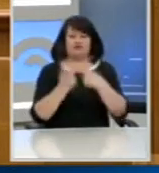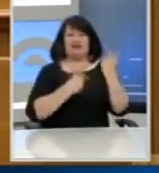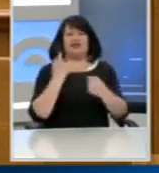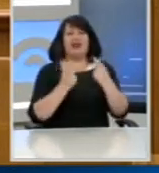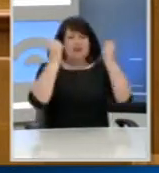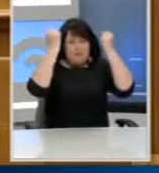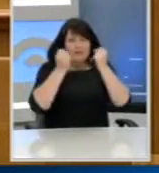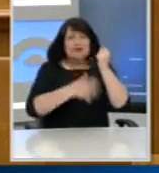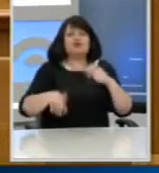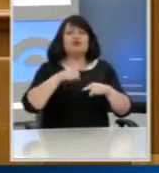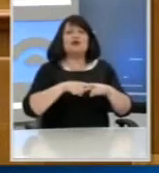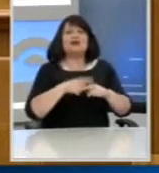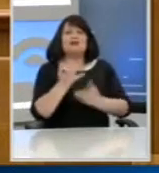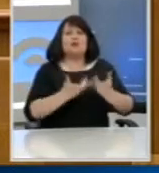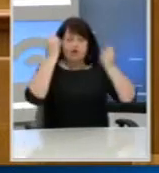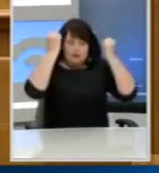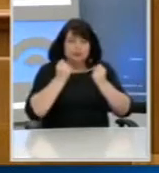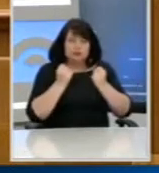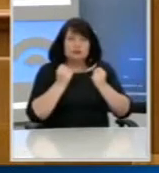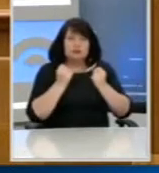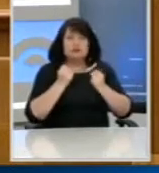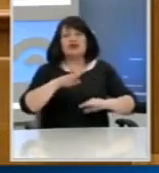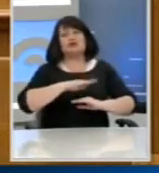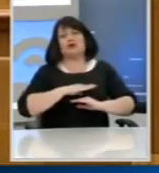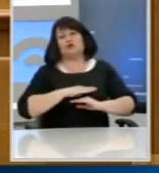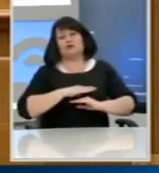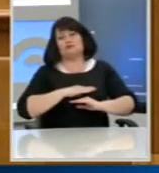Ελλήνων πολιτών και βεβαίως των στελεχών των ενόπλων δυνάμεων.